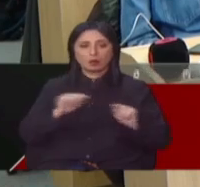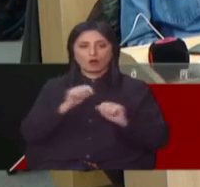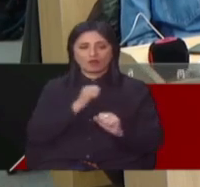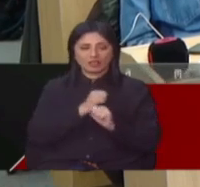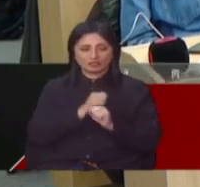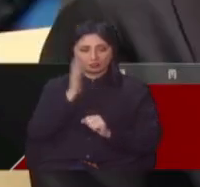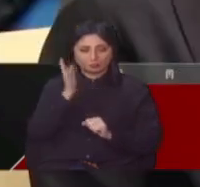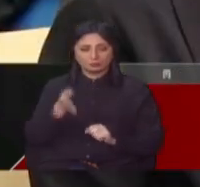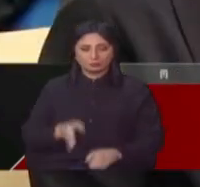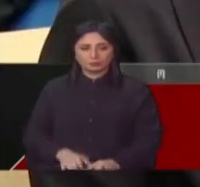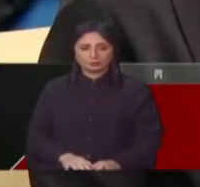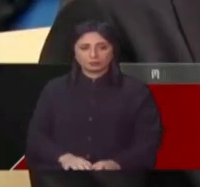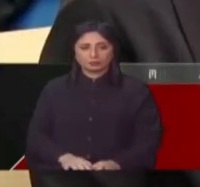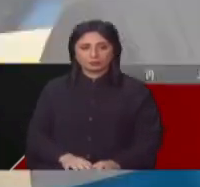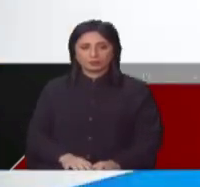პროვოკაციების მოწყობას.